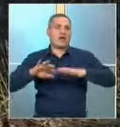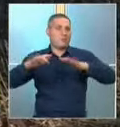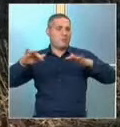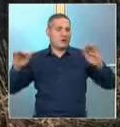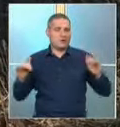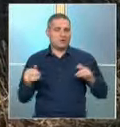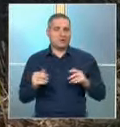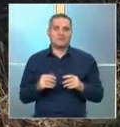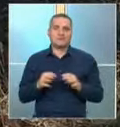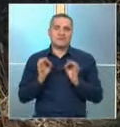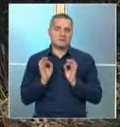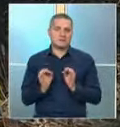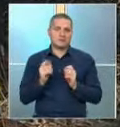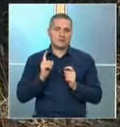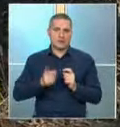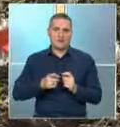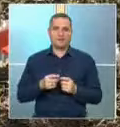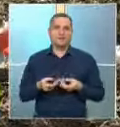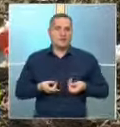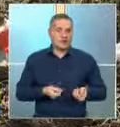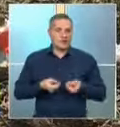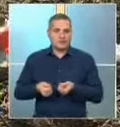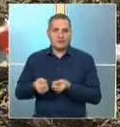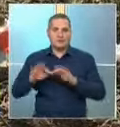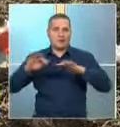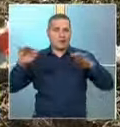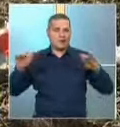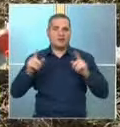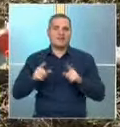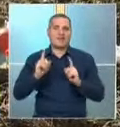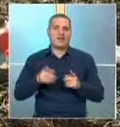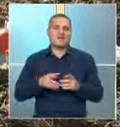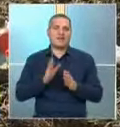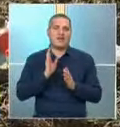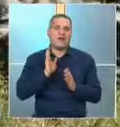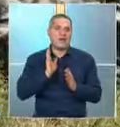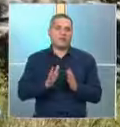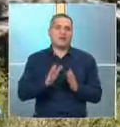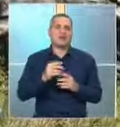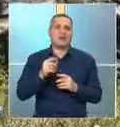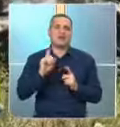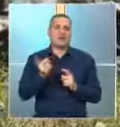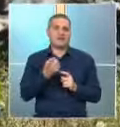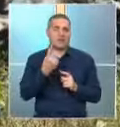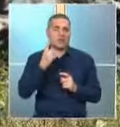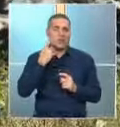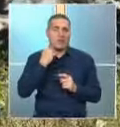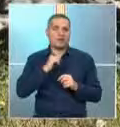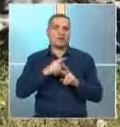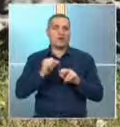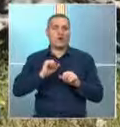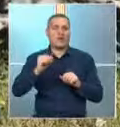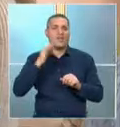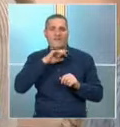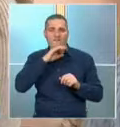среда. Със сигурност трябва да се грижим за нея. Според мен това трябва да е приоритет не само на младите, ами и на